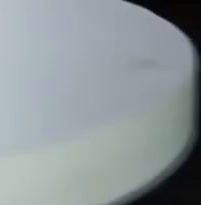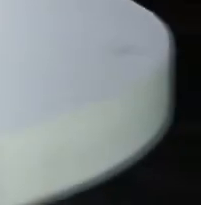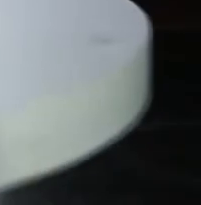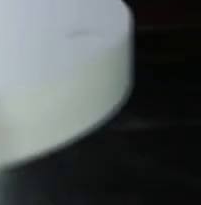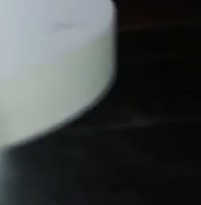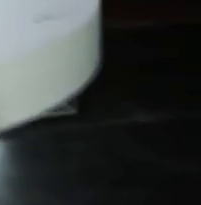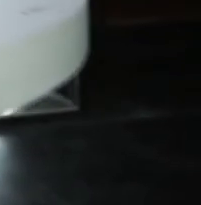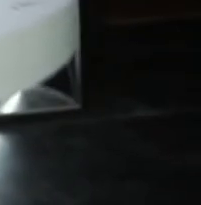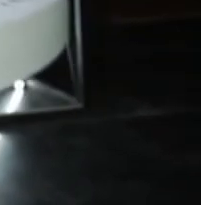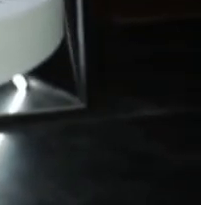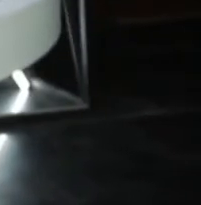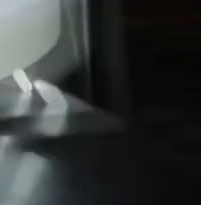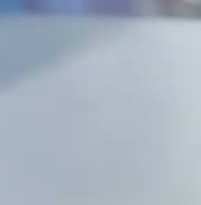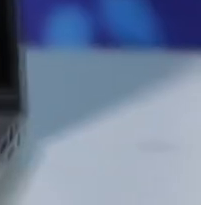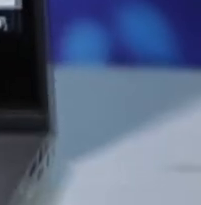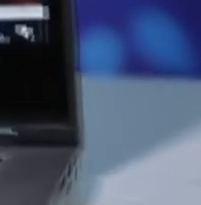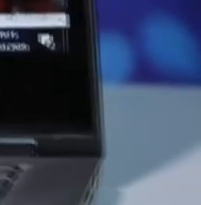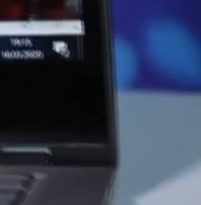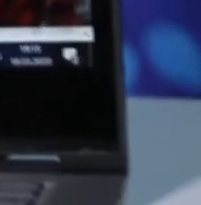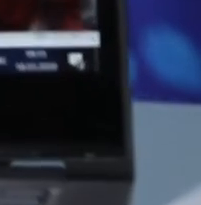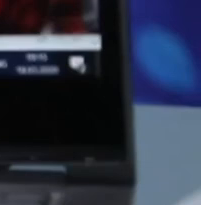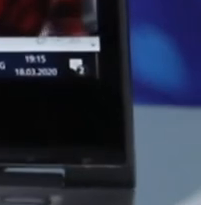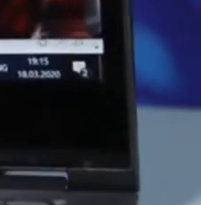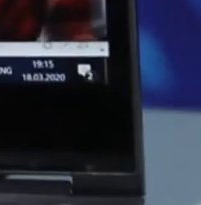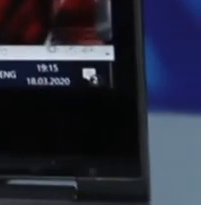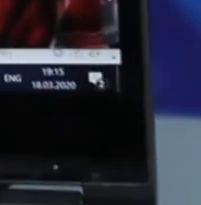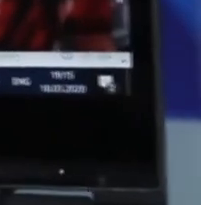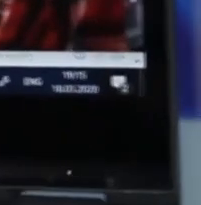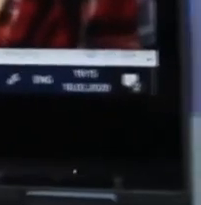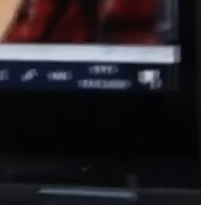მინდა რომ ამ ყველაფერმა სწრაფად მალე